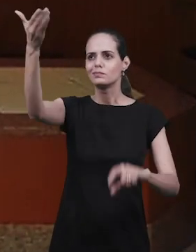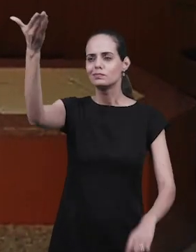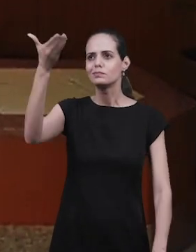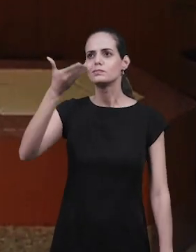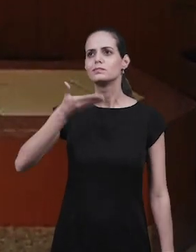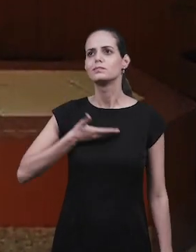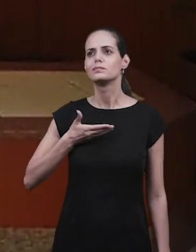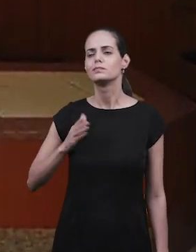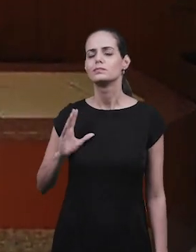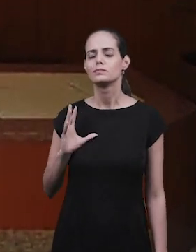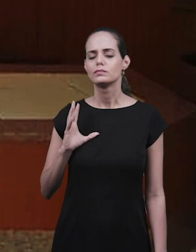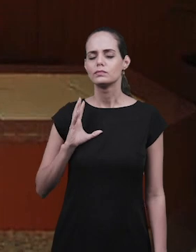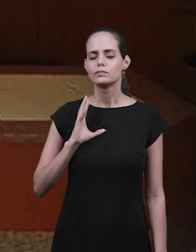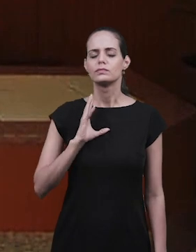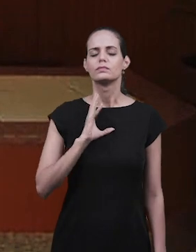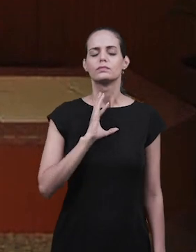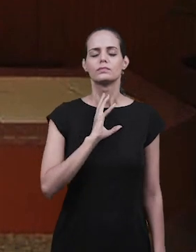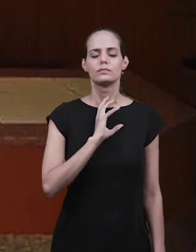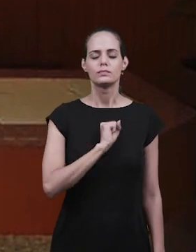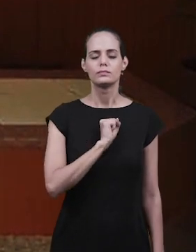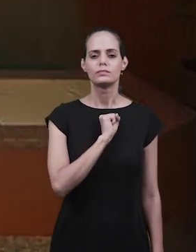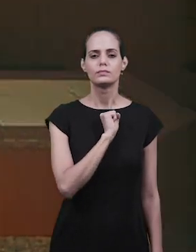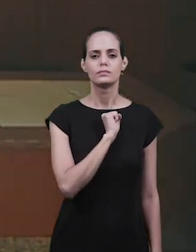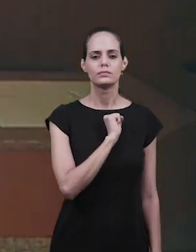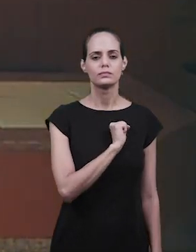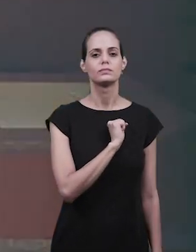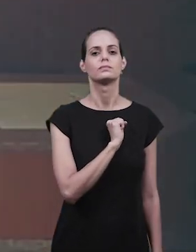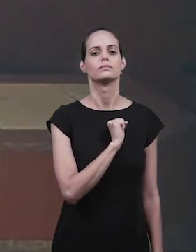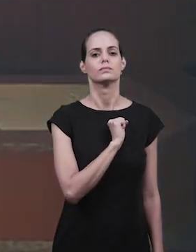necessito muito amor.